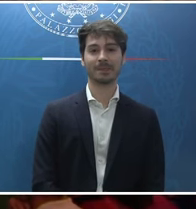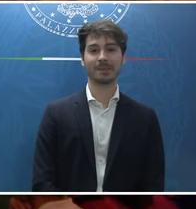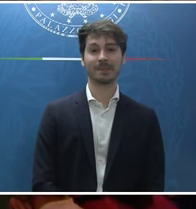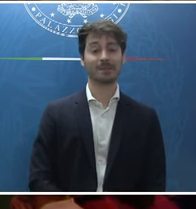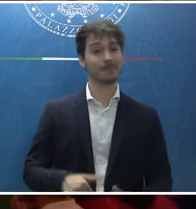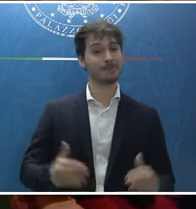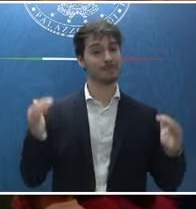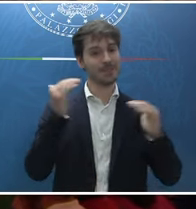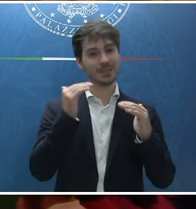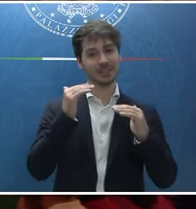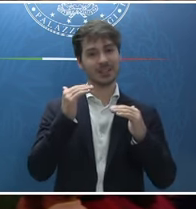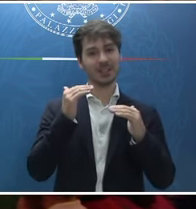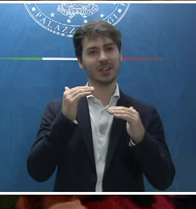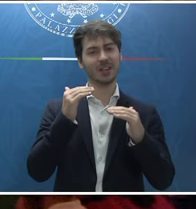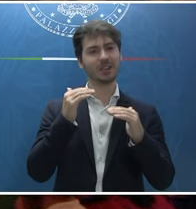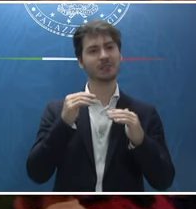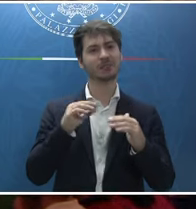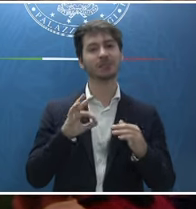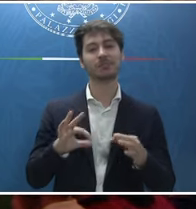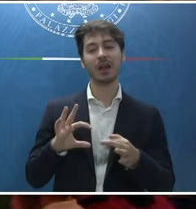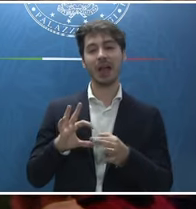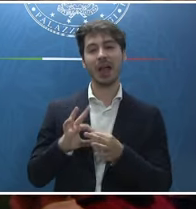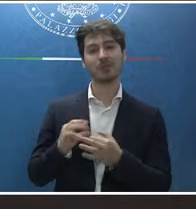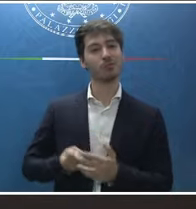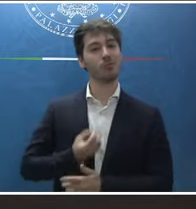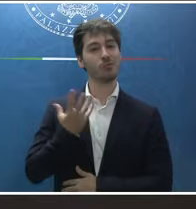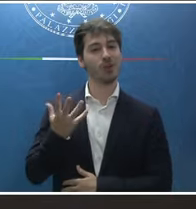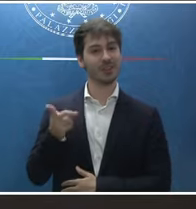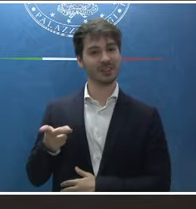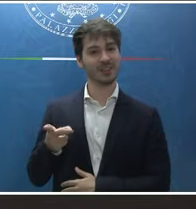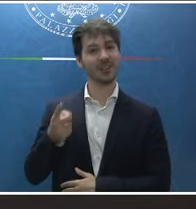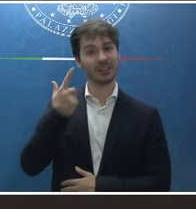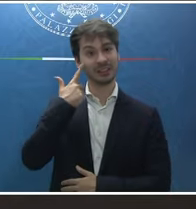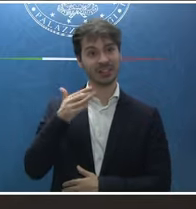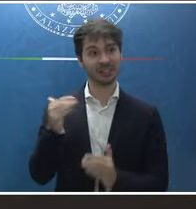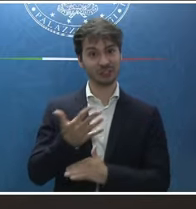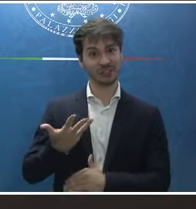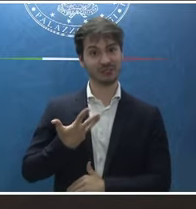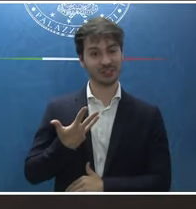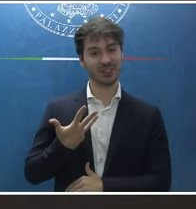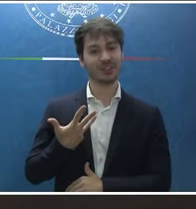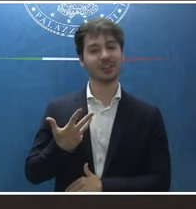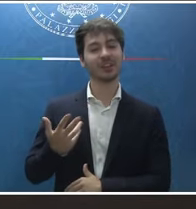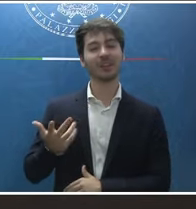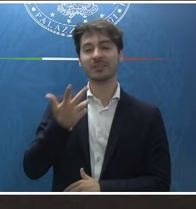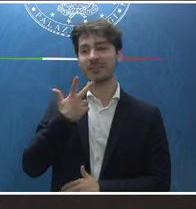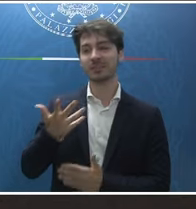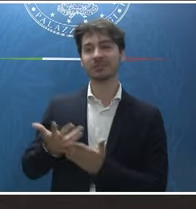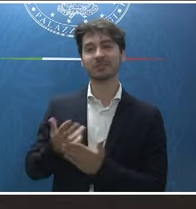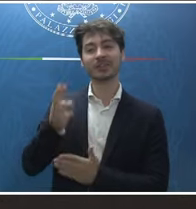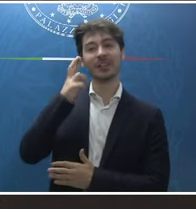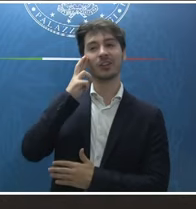Questa sera un amico poeta, sapendo che c'era questa serata, mi ha ricordato delle cose scritte